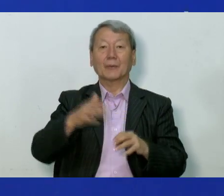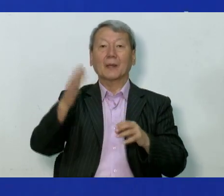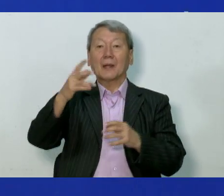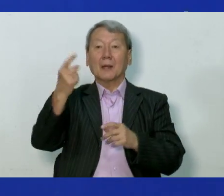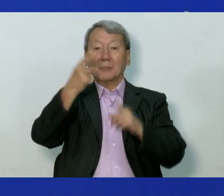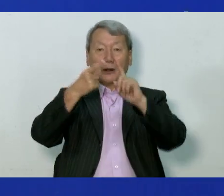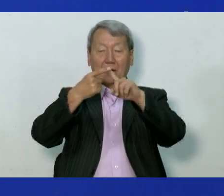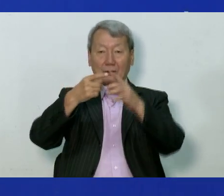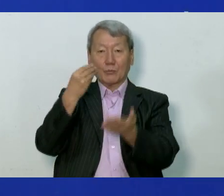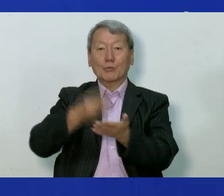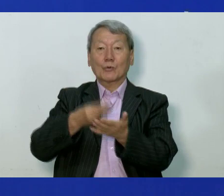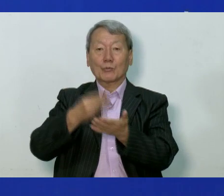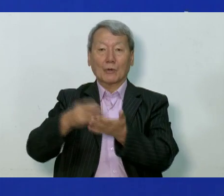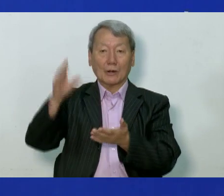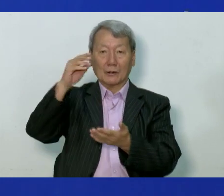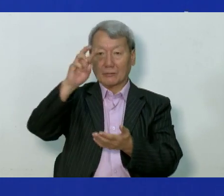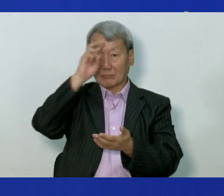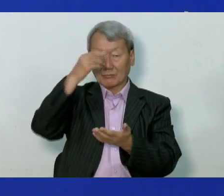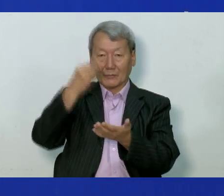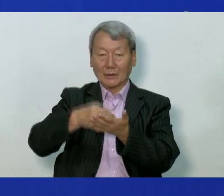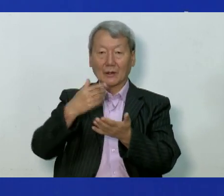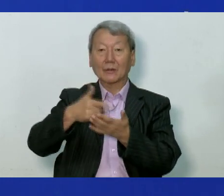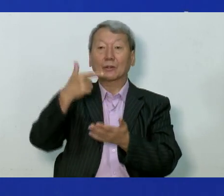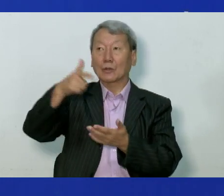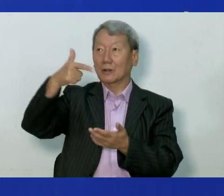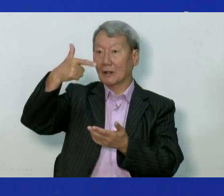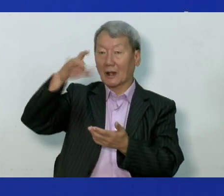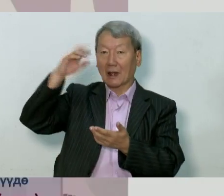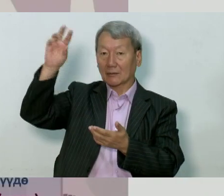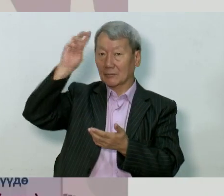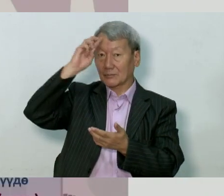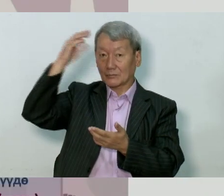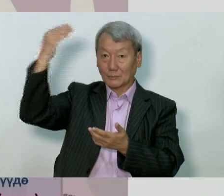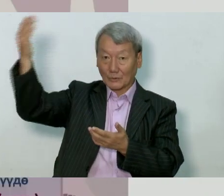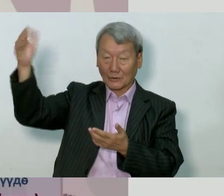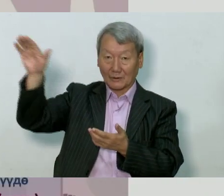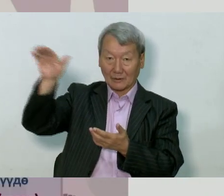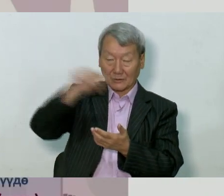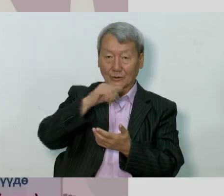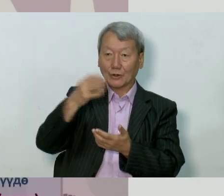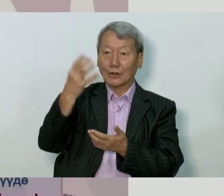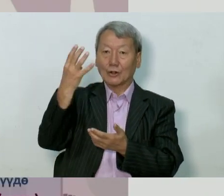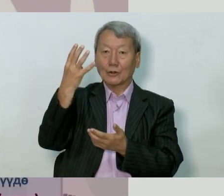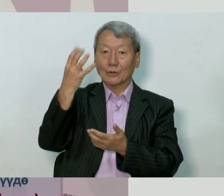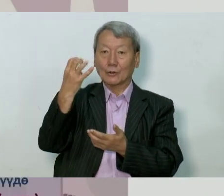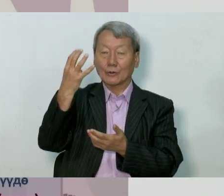Бюджет колдоо боюнча грант жана кредит түрүндө